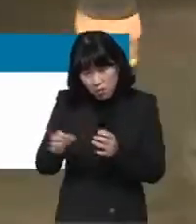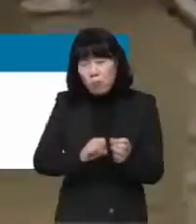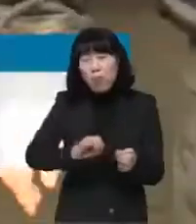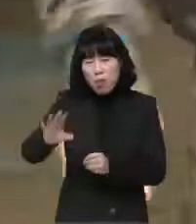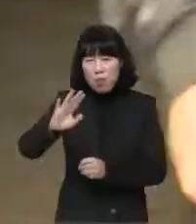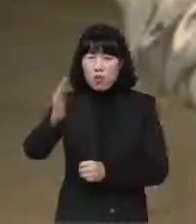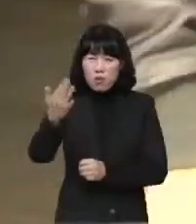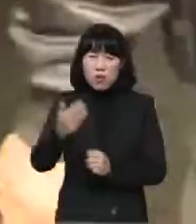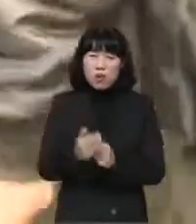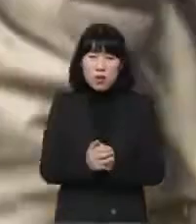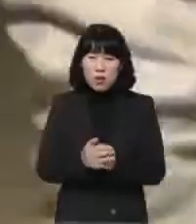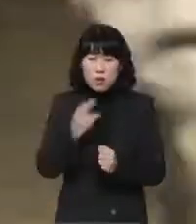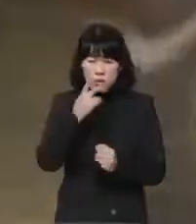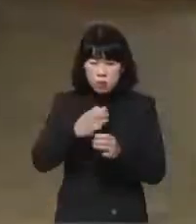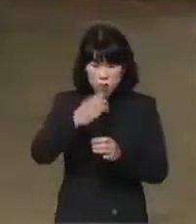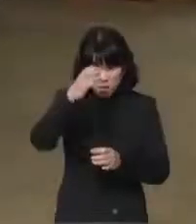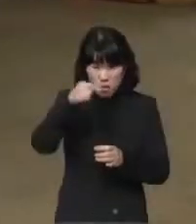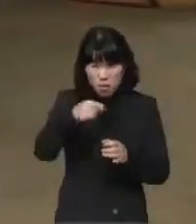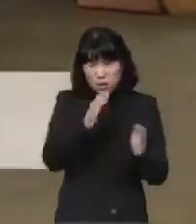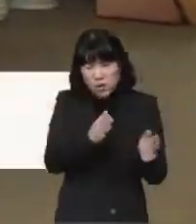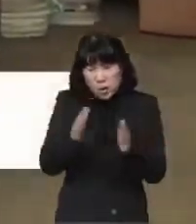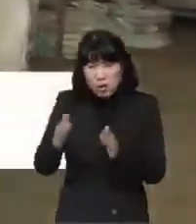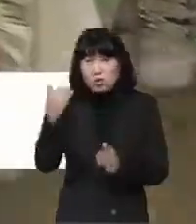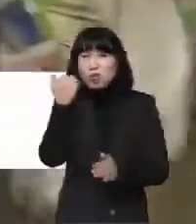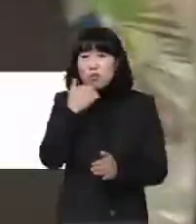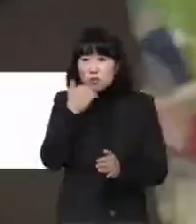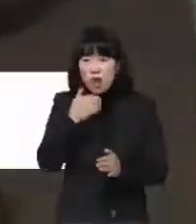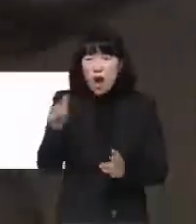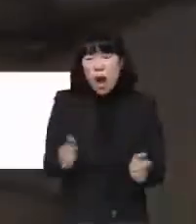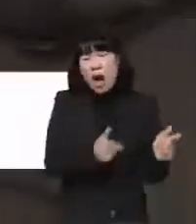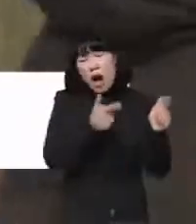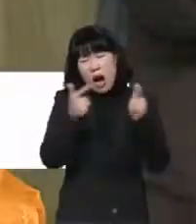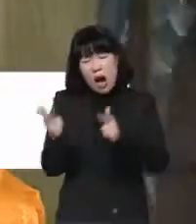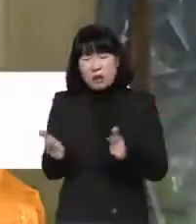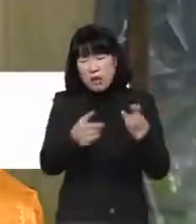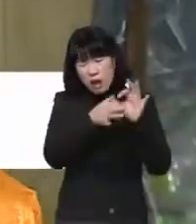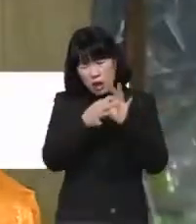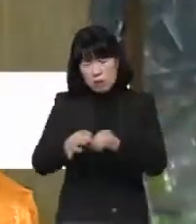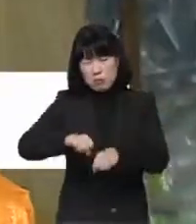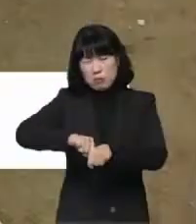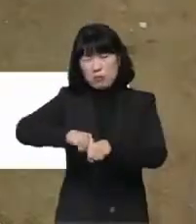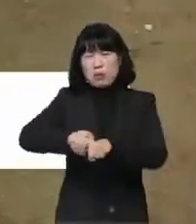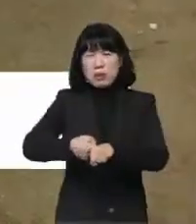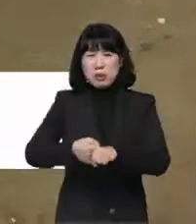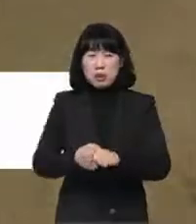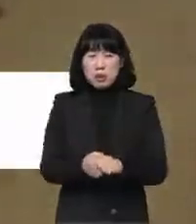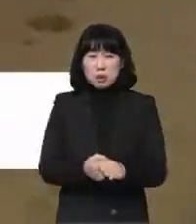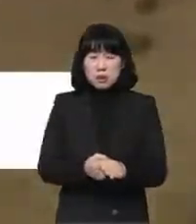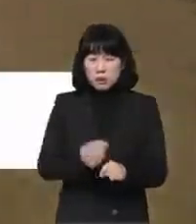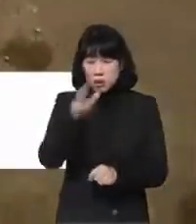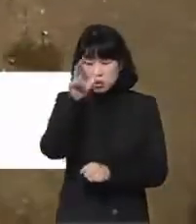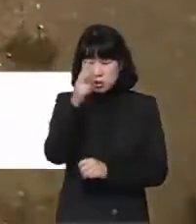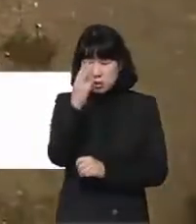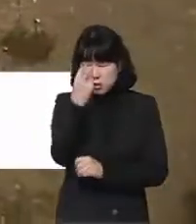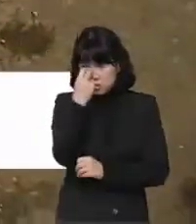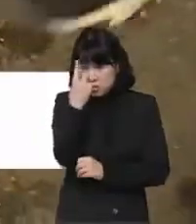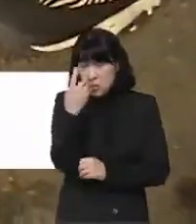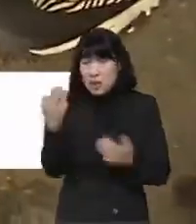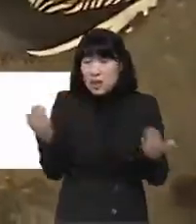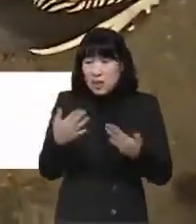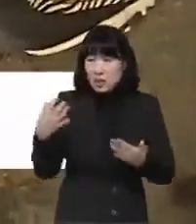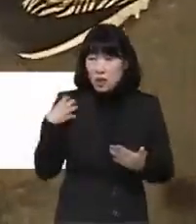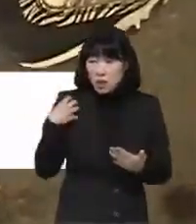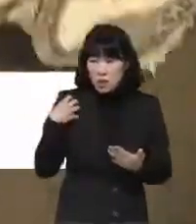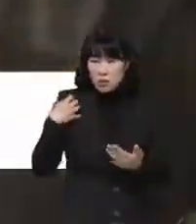돼요. 투명 페트병 정리 작업은 사실상 하루 종일 계속됩니다. 본업인 경비 업무에 지장을 줄